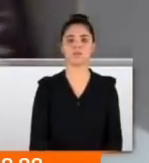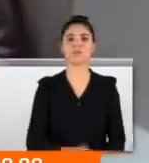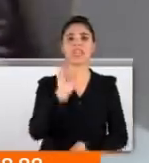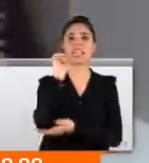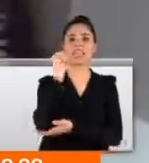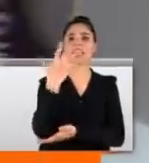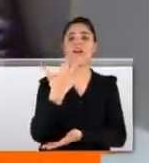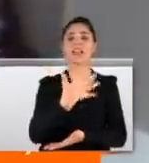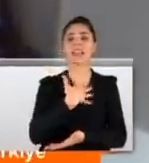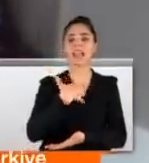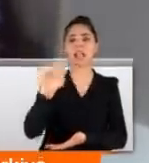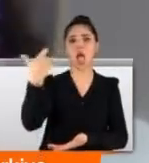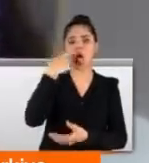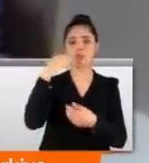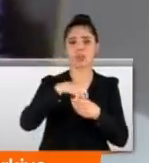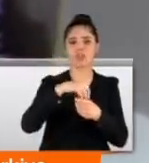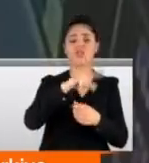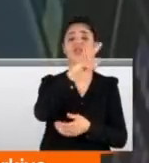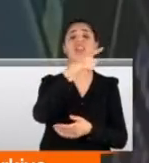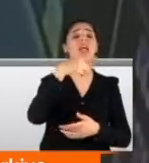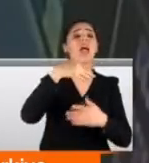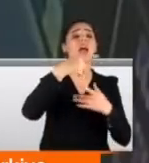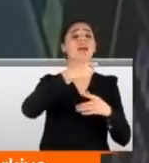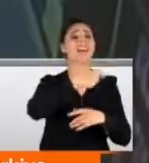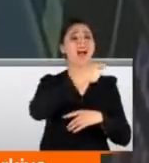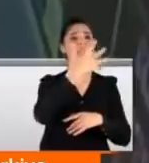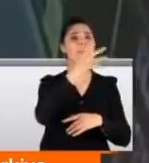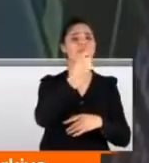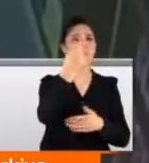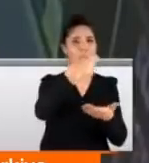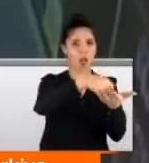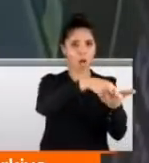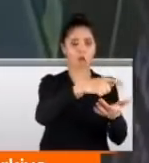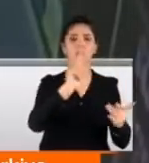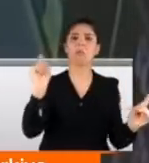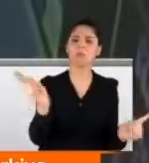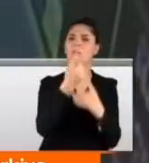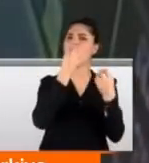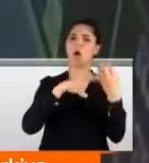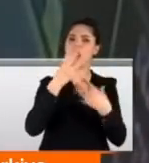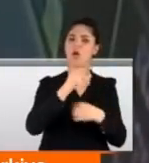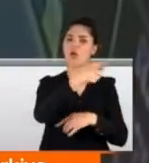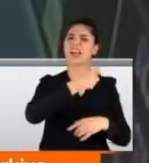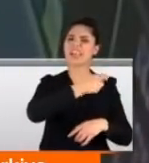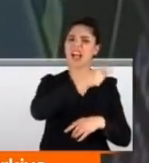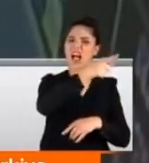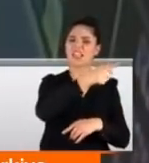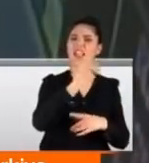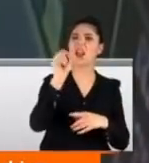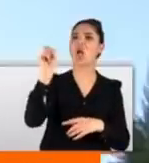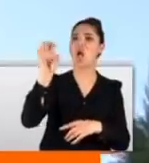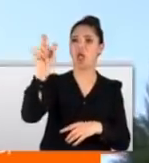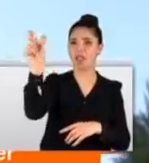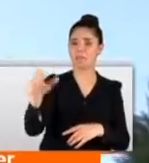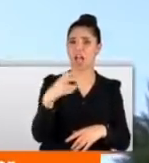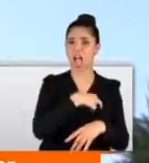Sivaslı kendisini öldürmesi için katiline 5000 lira da para verdi. Ancak beklenmedik bir şey oldu. Kiralık katil İlkay Hoca'ya